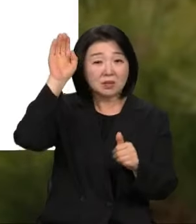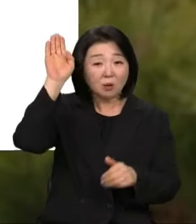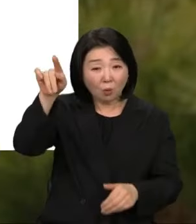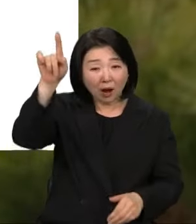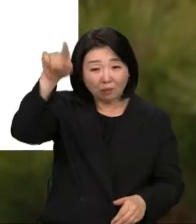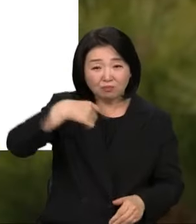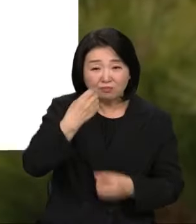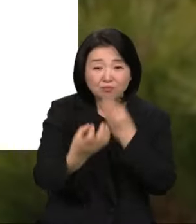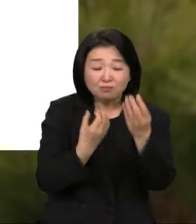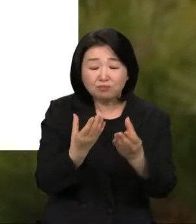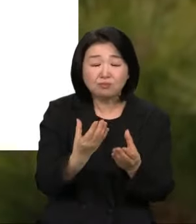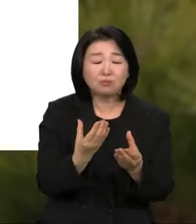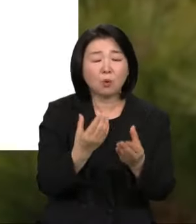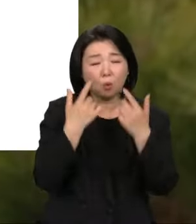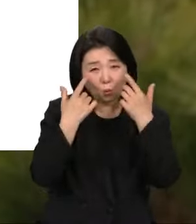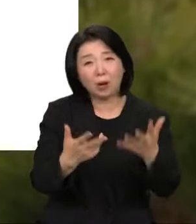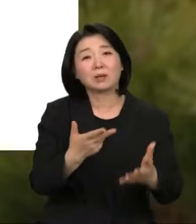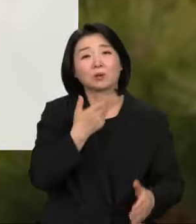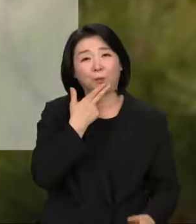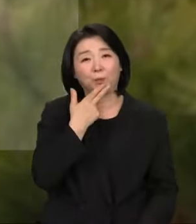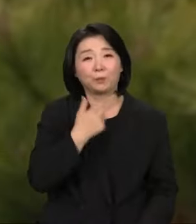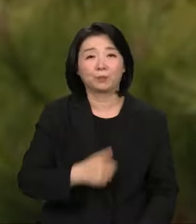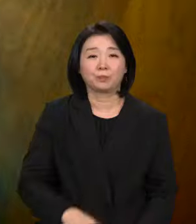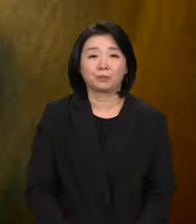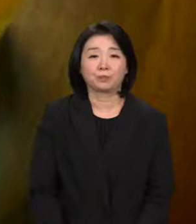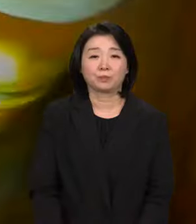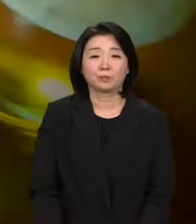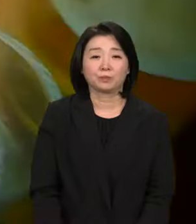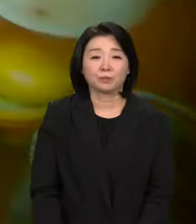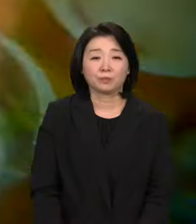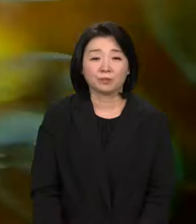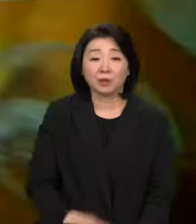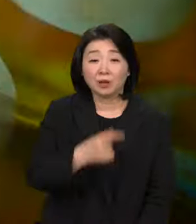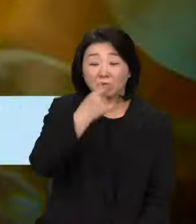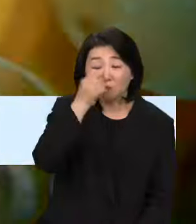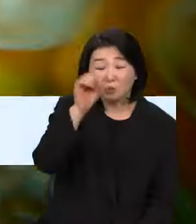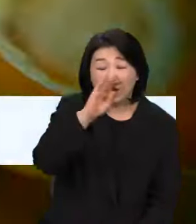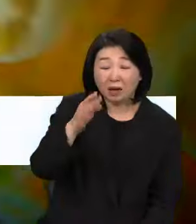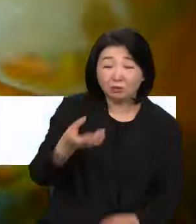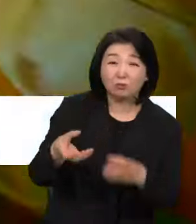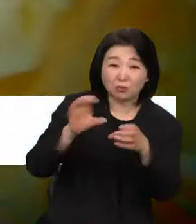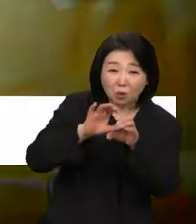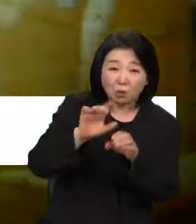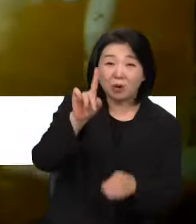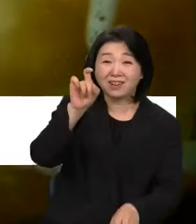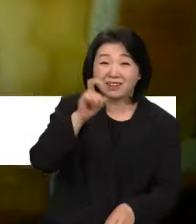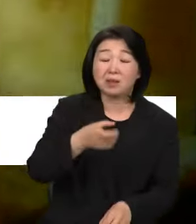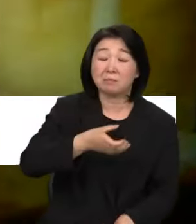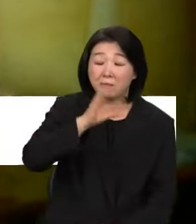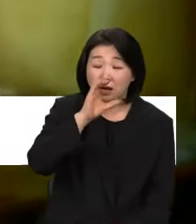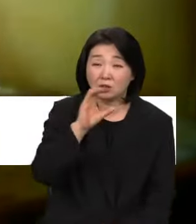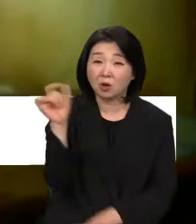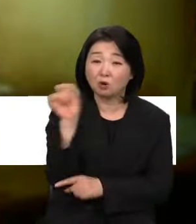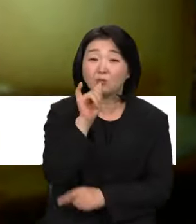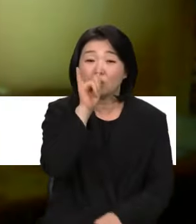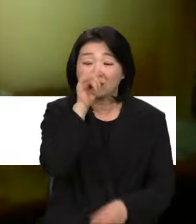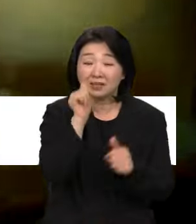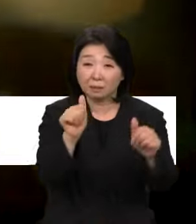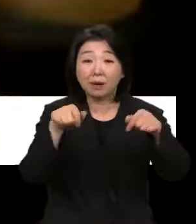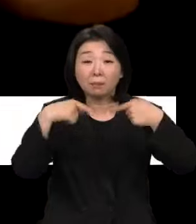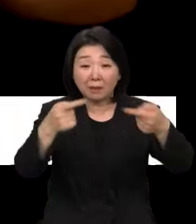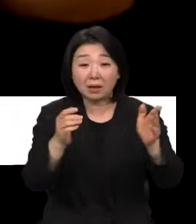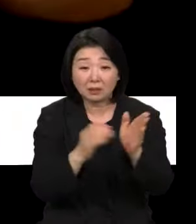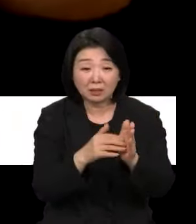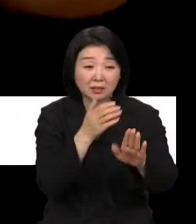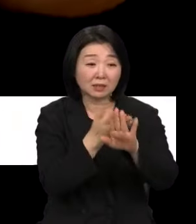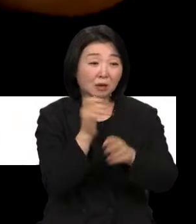진술한 추정치 정확하지 않다고 본 겁니다 소주와 맥주를 섞어 잔을 마시고 운전을 한 혐의로 재판에 넘겨진